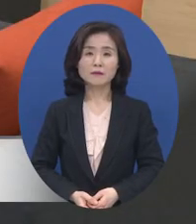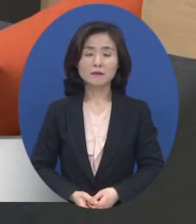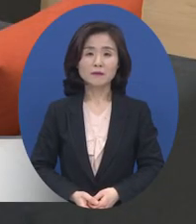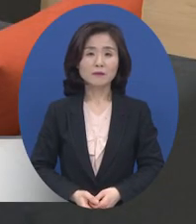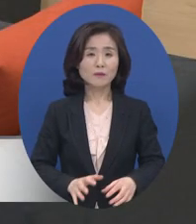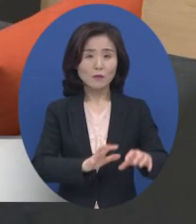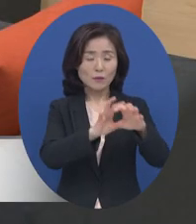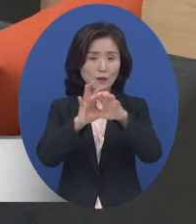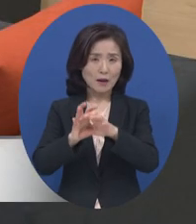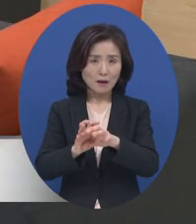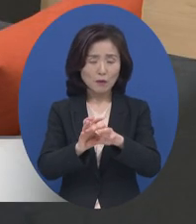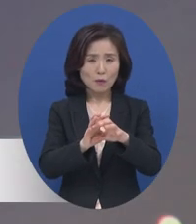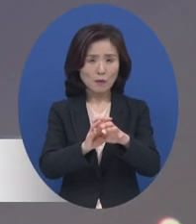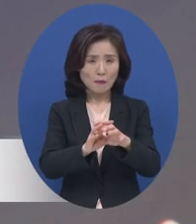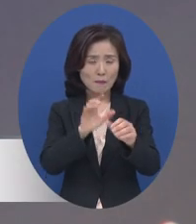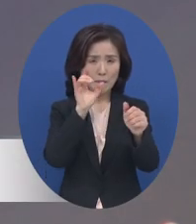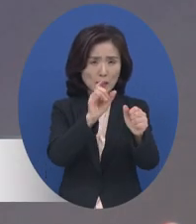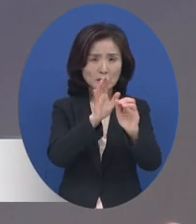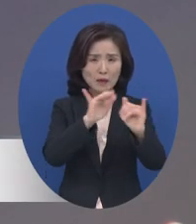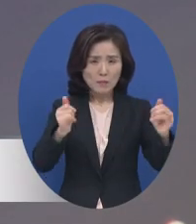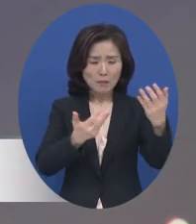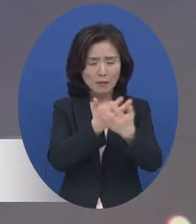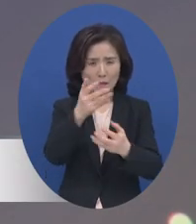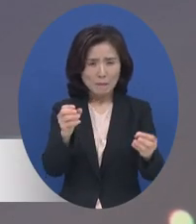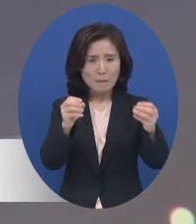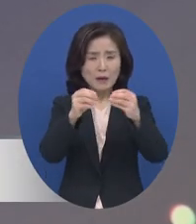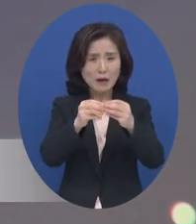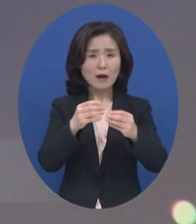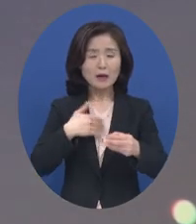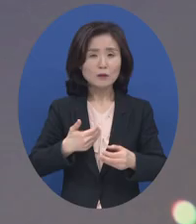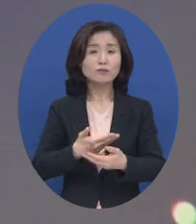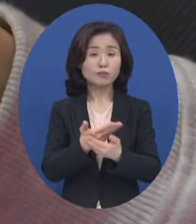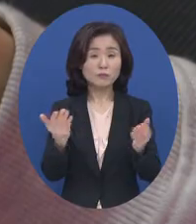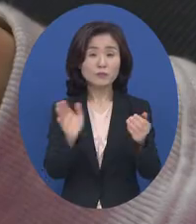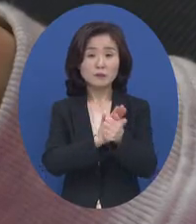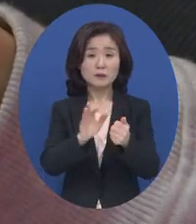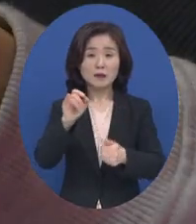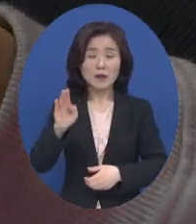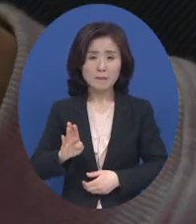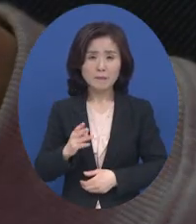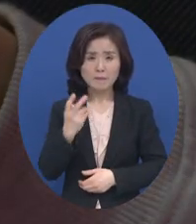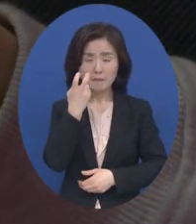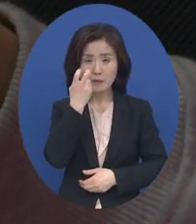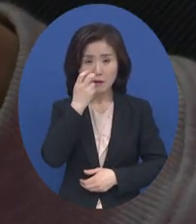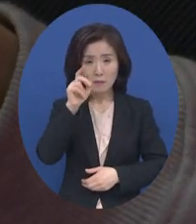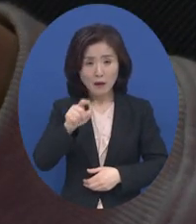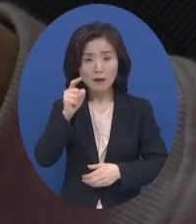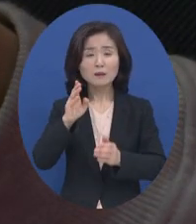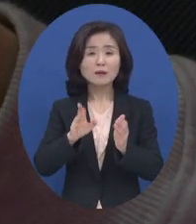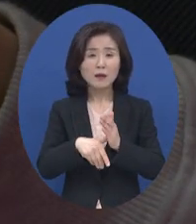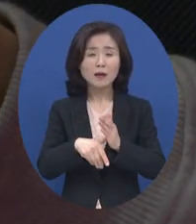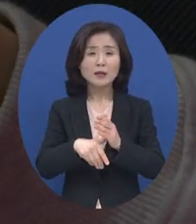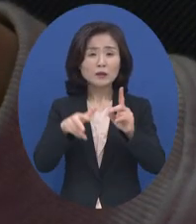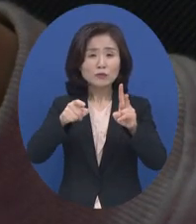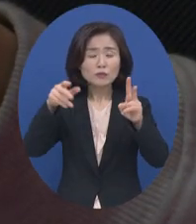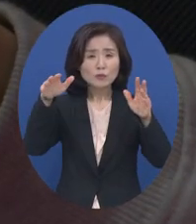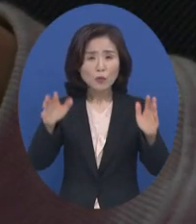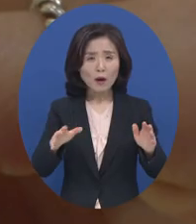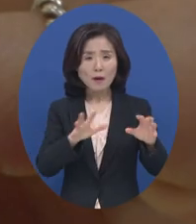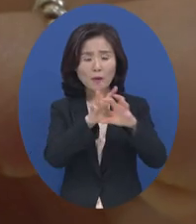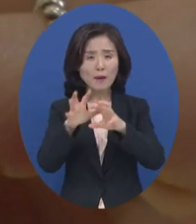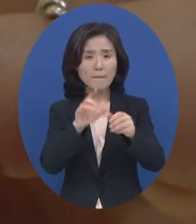콜은 알고 접촉 위험 알림 서비스 앱입니다 검사를 진행하자 콧날 그 확신 자와 2주 동안의 통 선 을 자동으로